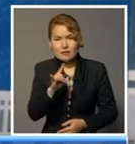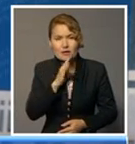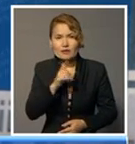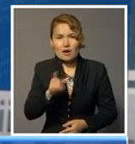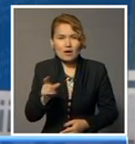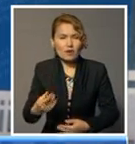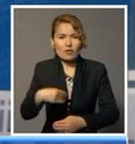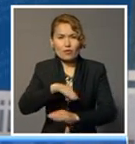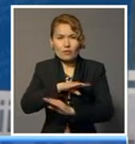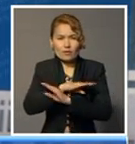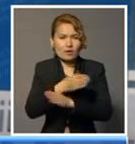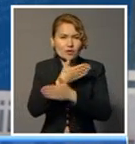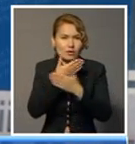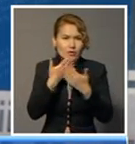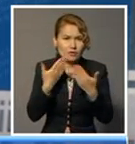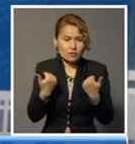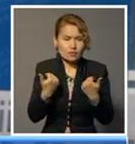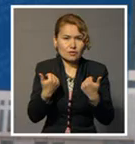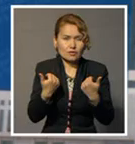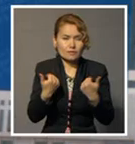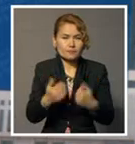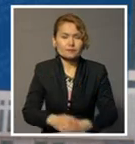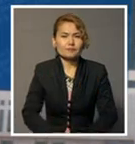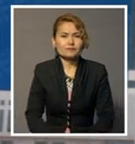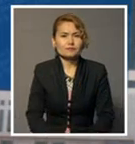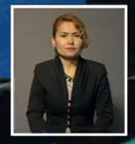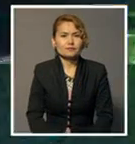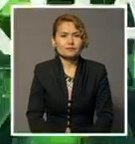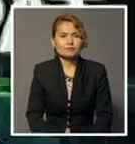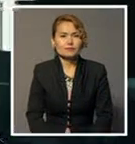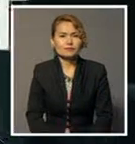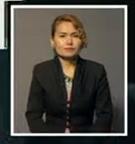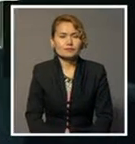қаза болған және зардап шеккендердің арасында Қазақстан азаматтары жоқ.